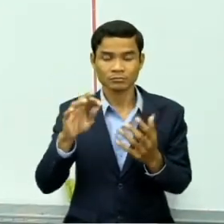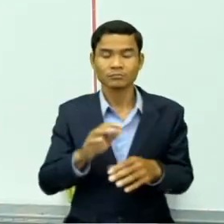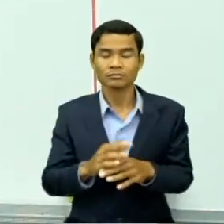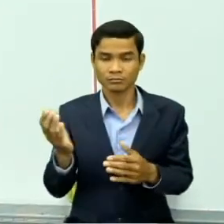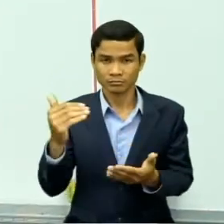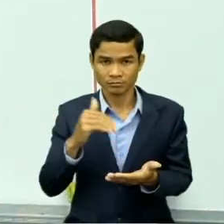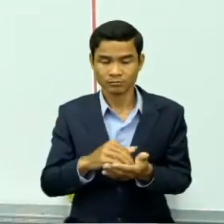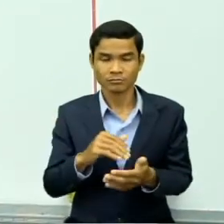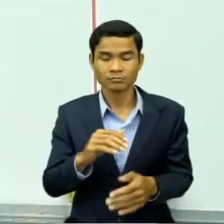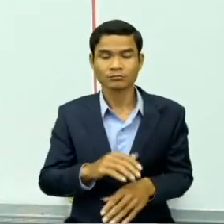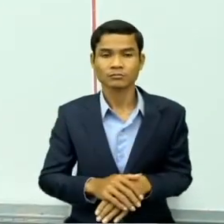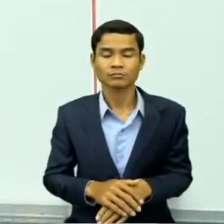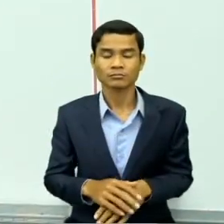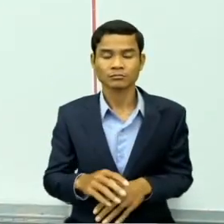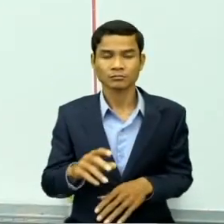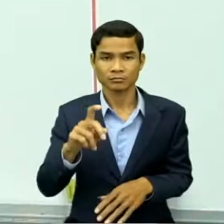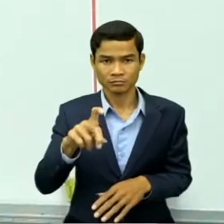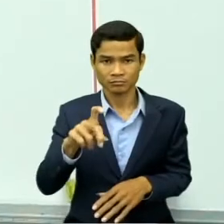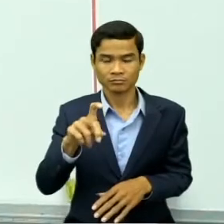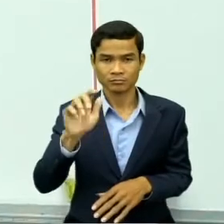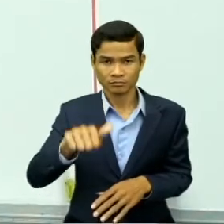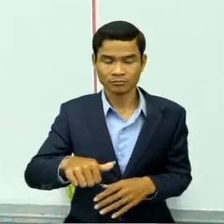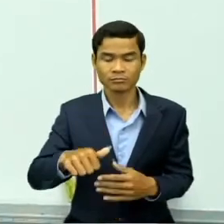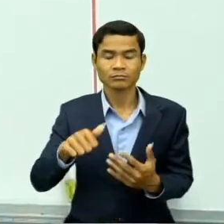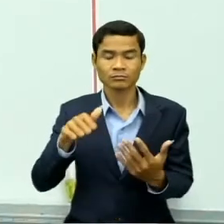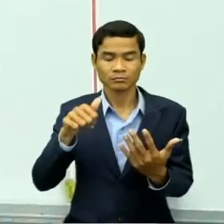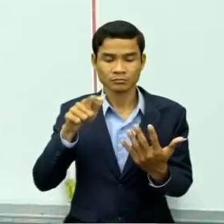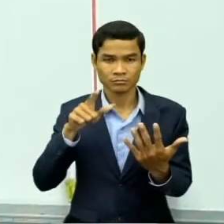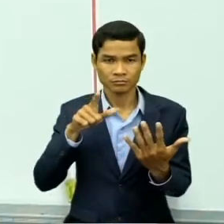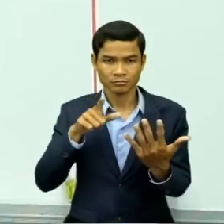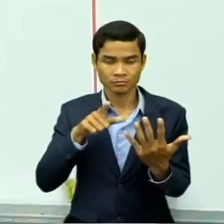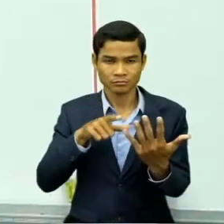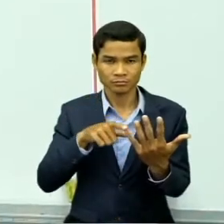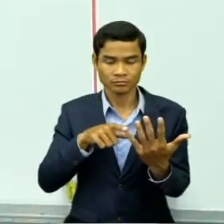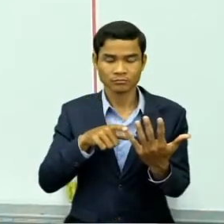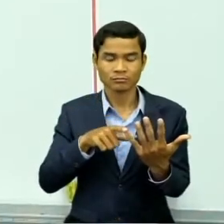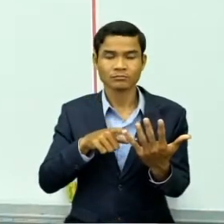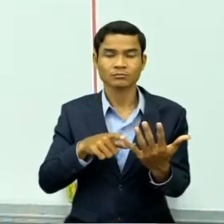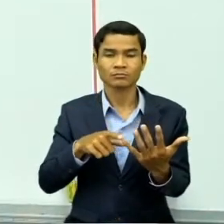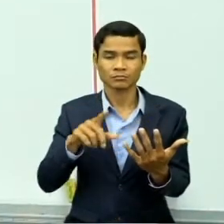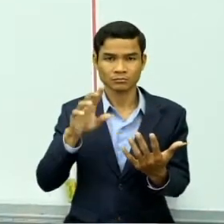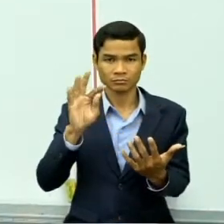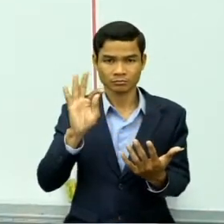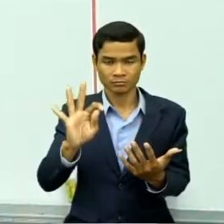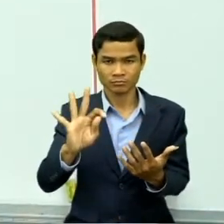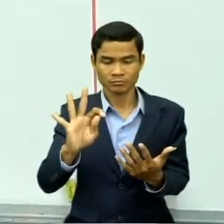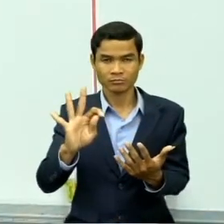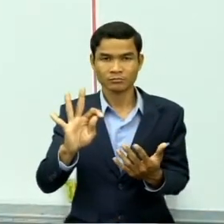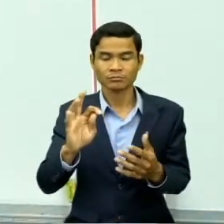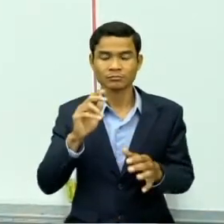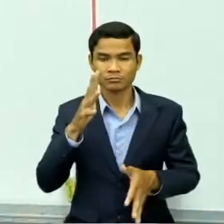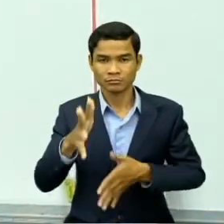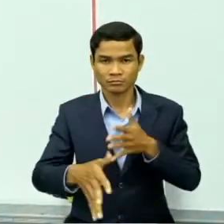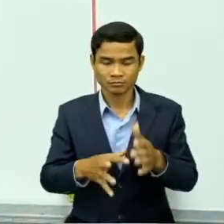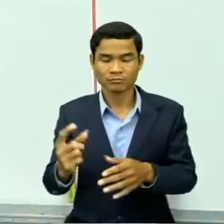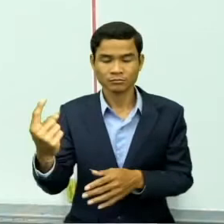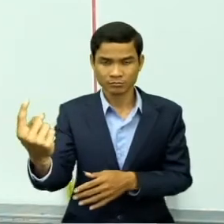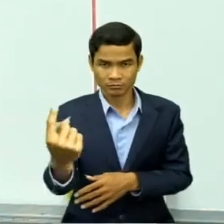cốt phía ía phía phía nâng vỡ